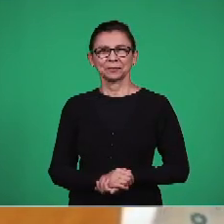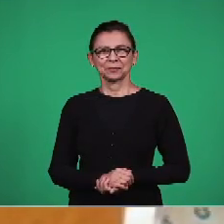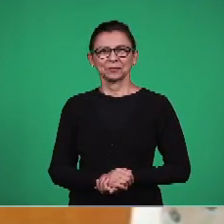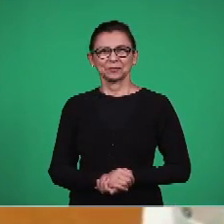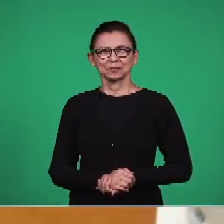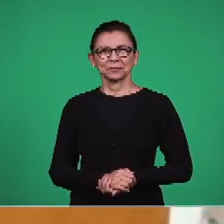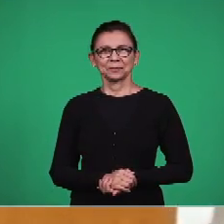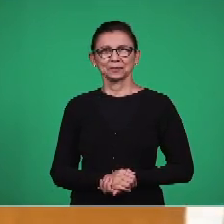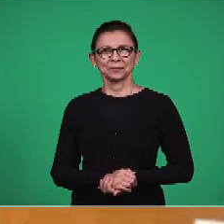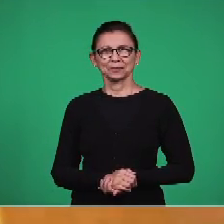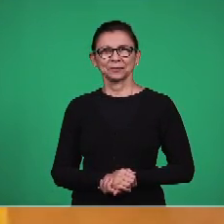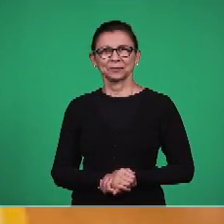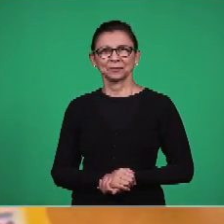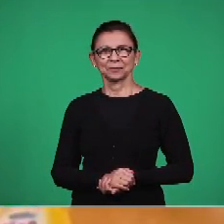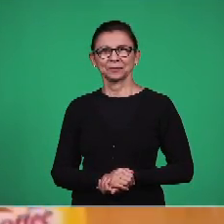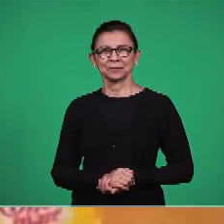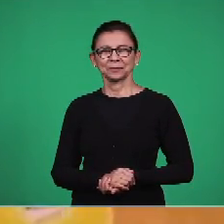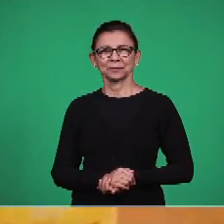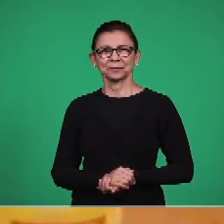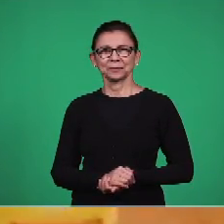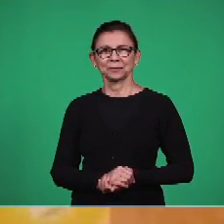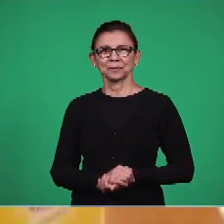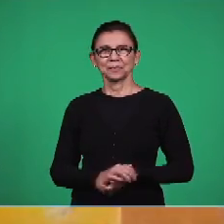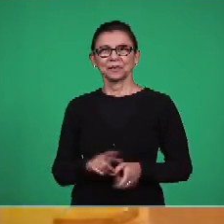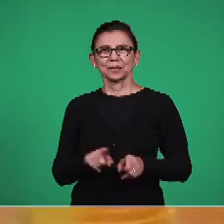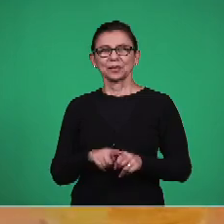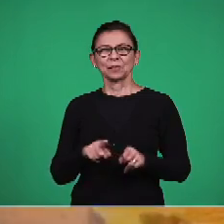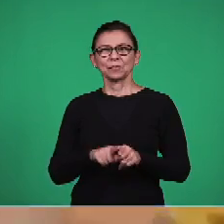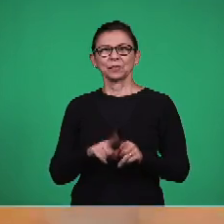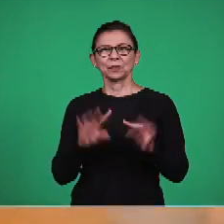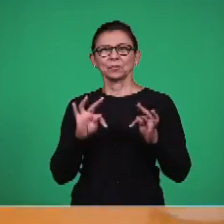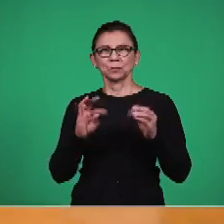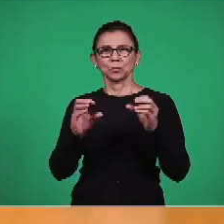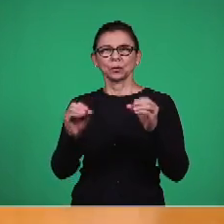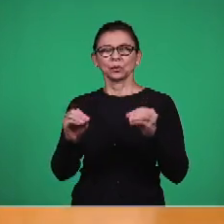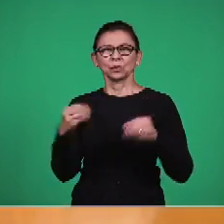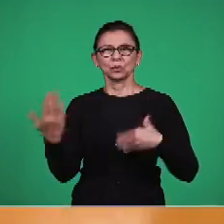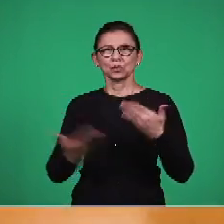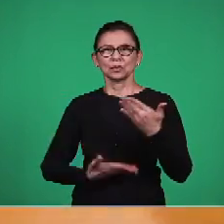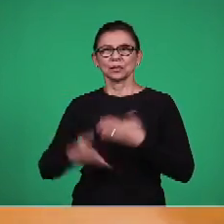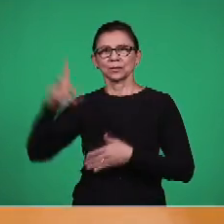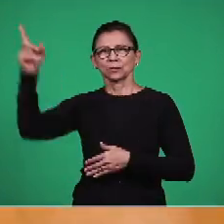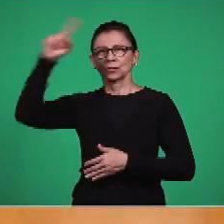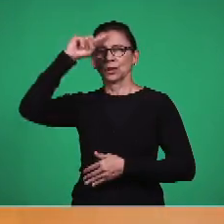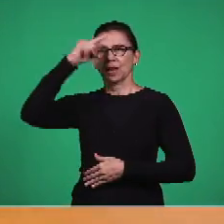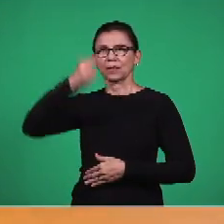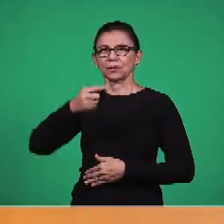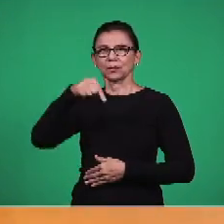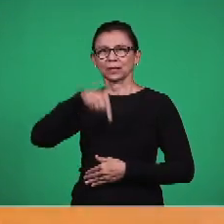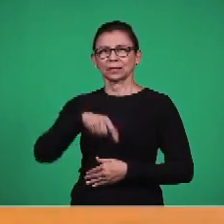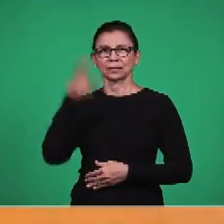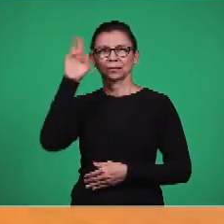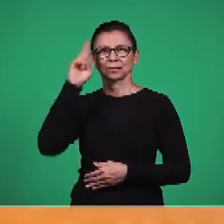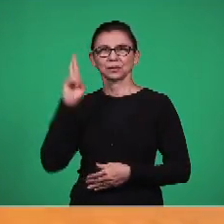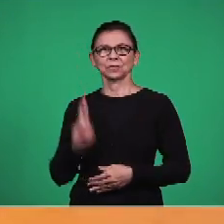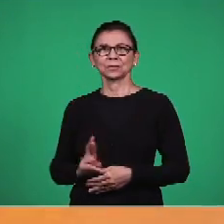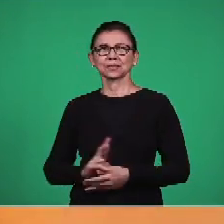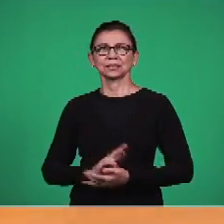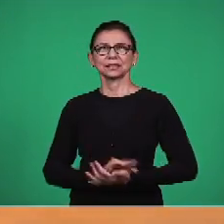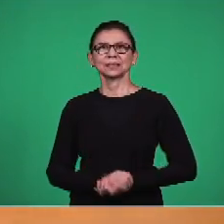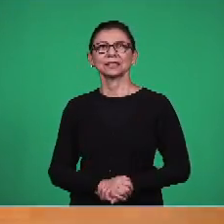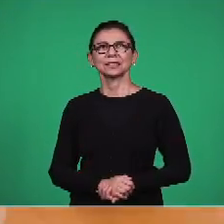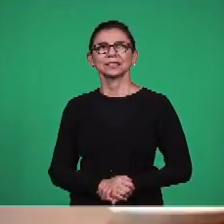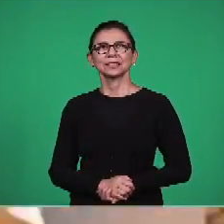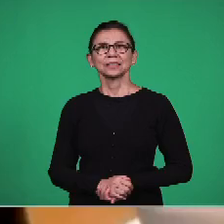посланников. Através dos irmãos abençoados que o Senhor enviou. А я от имени многочисленной церкви Вифания. E eu, do nome